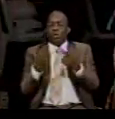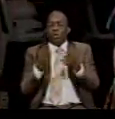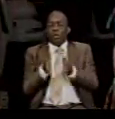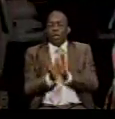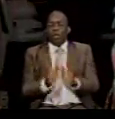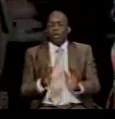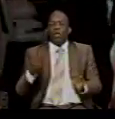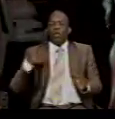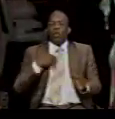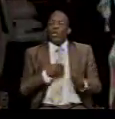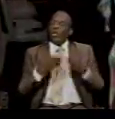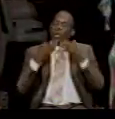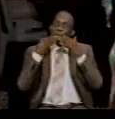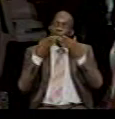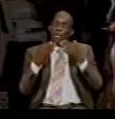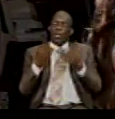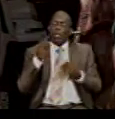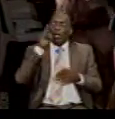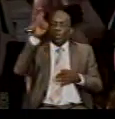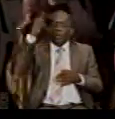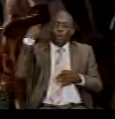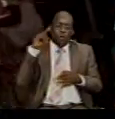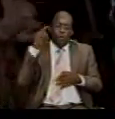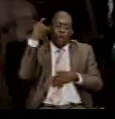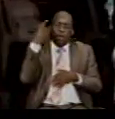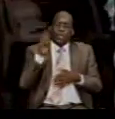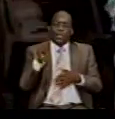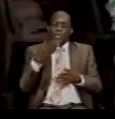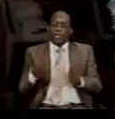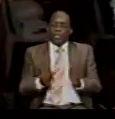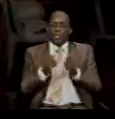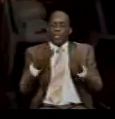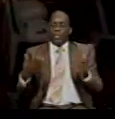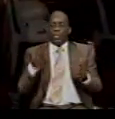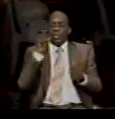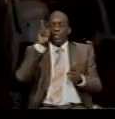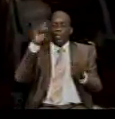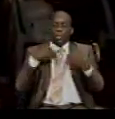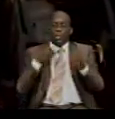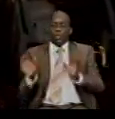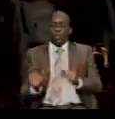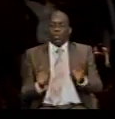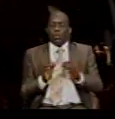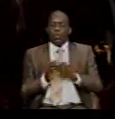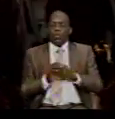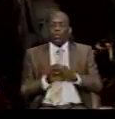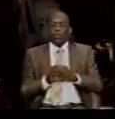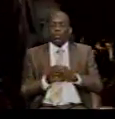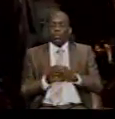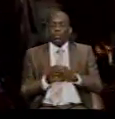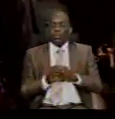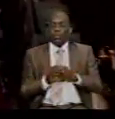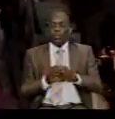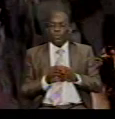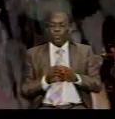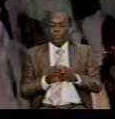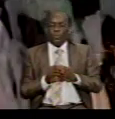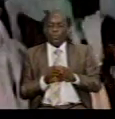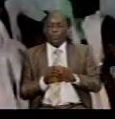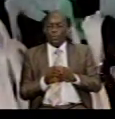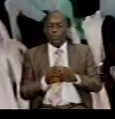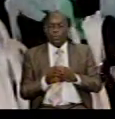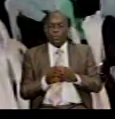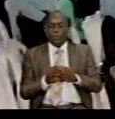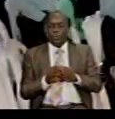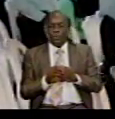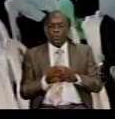thing he's doing. Remercions-le pour des choses qu'il a fait. He will continue to do the perpetual. Afin qu'il continue à le faire perpétuellement. Let's bless